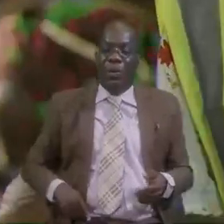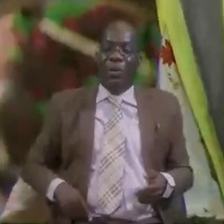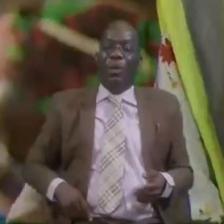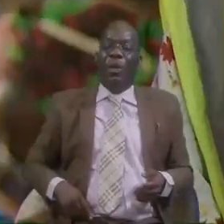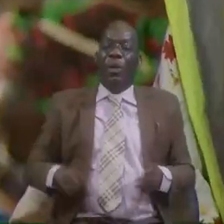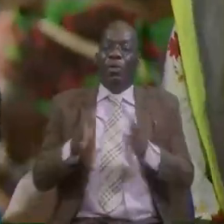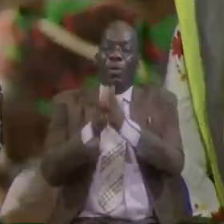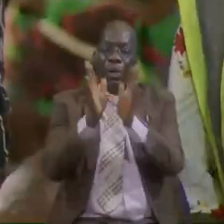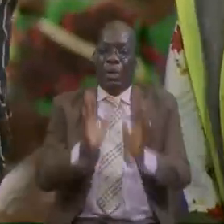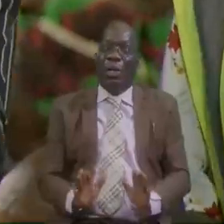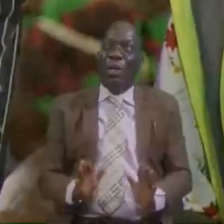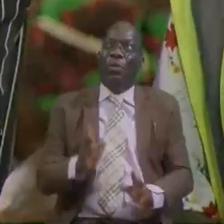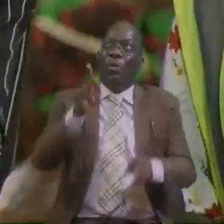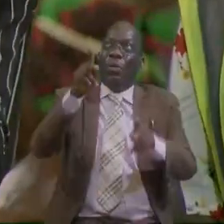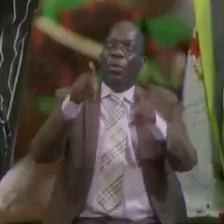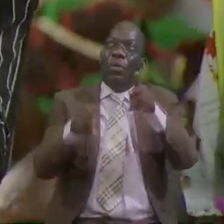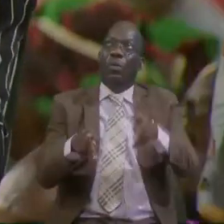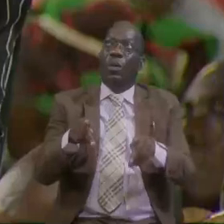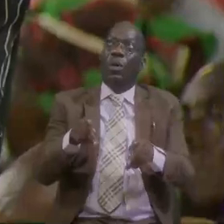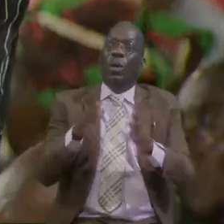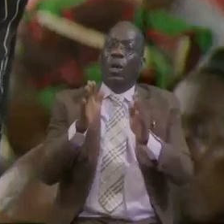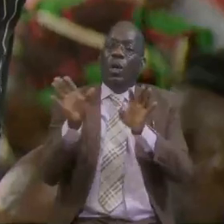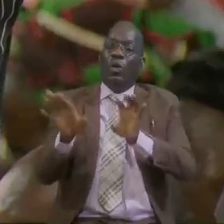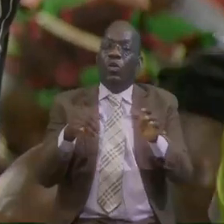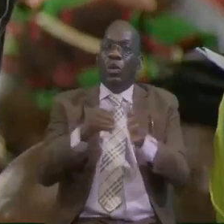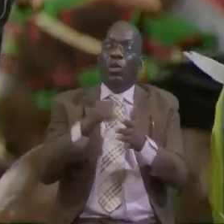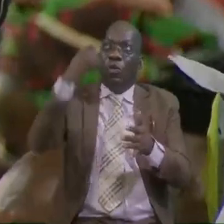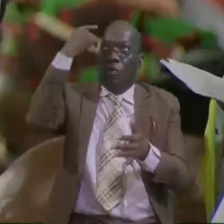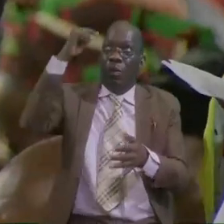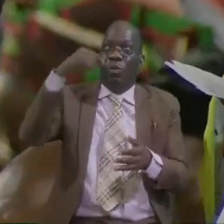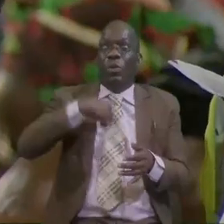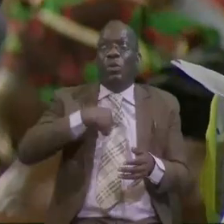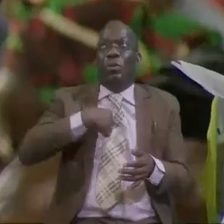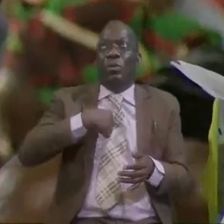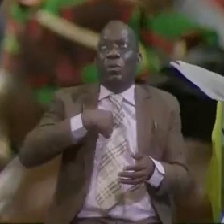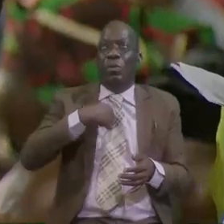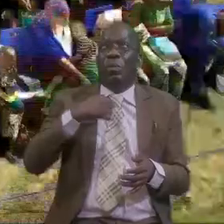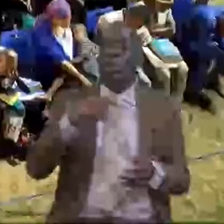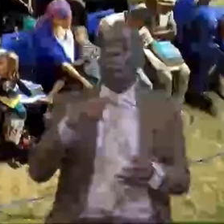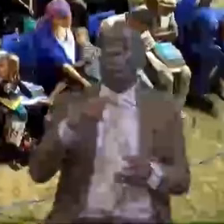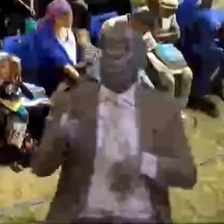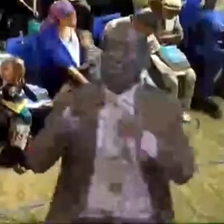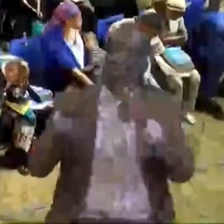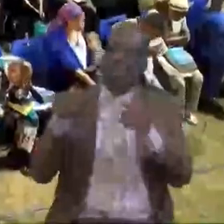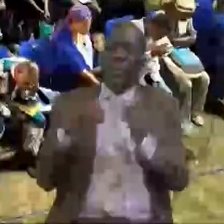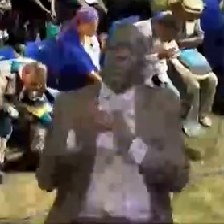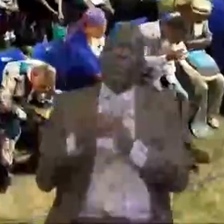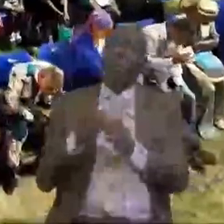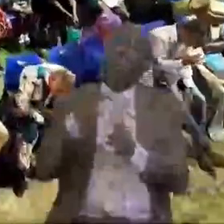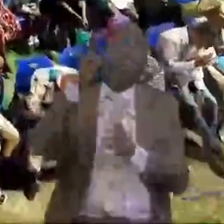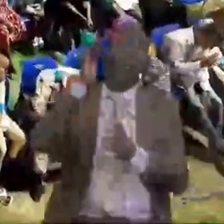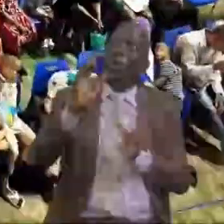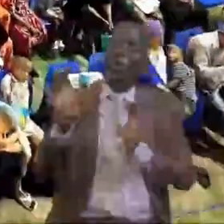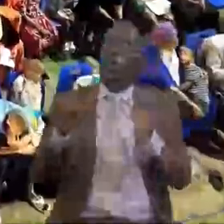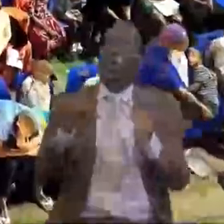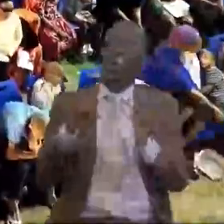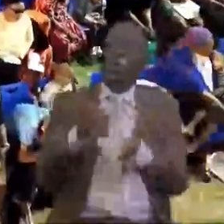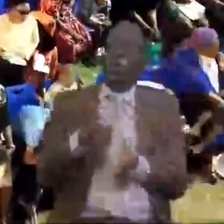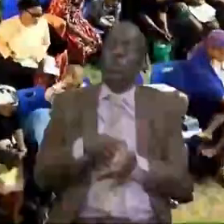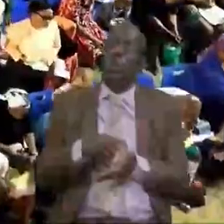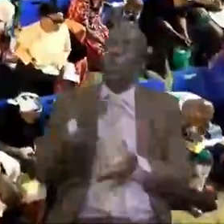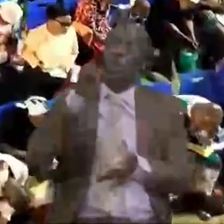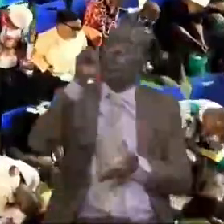Intercesseur, fais-le pour moi. Parle au Seigneur dans la prière. Parle silencieusement à Dieu. Il le fera pour toi. Il va te